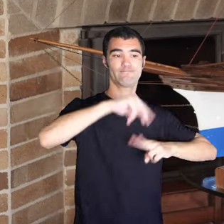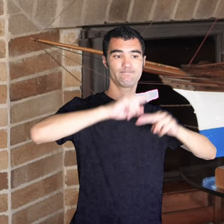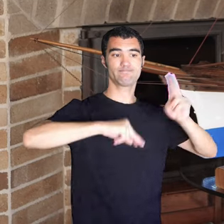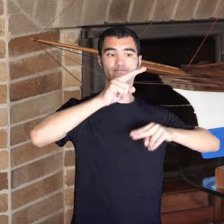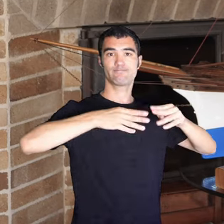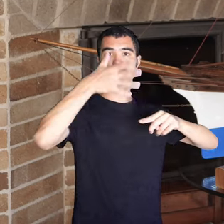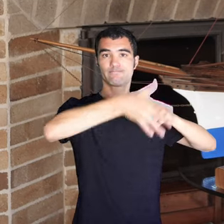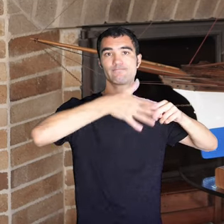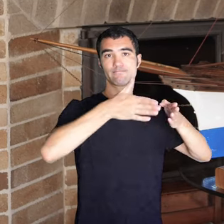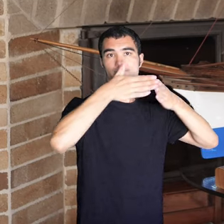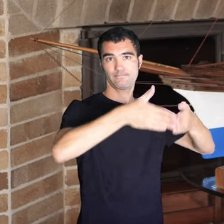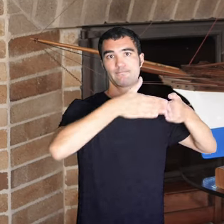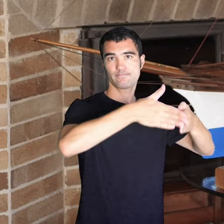naval,